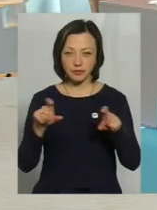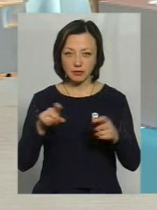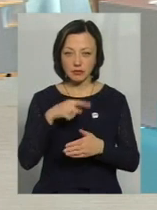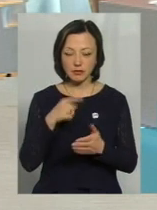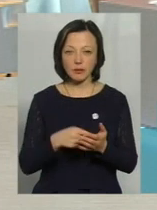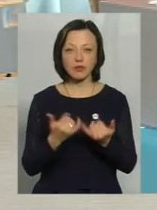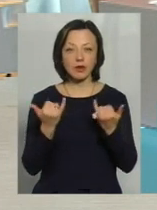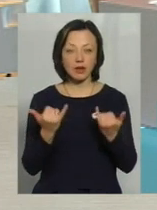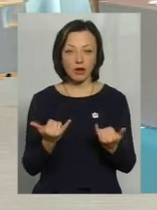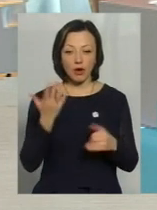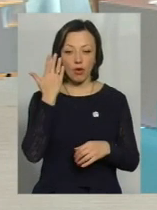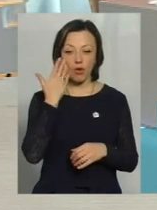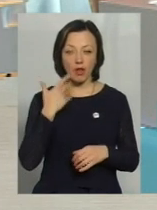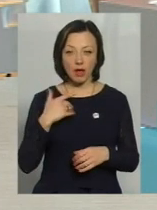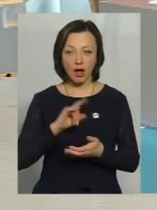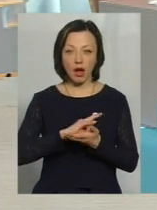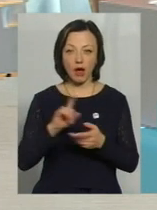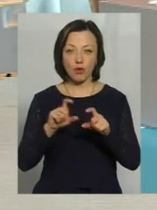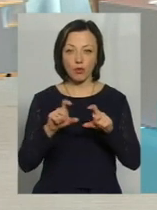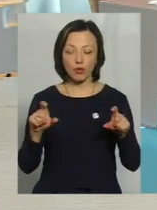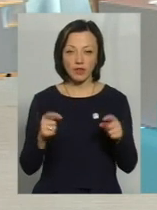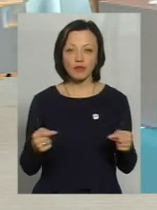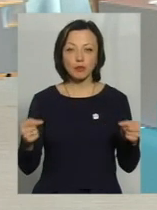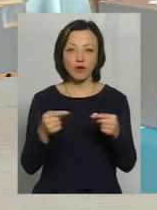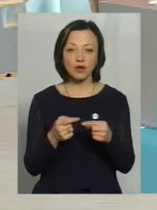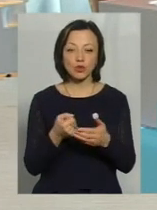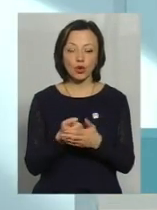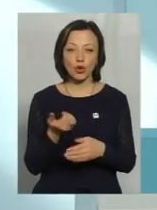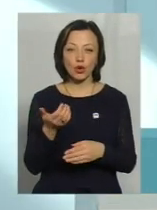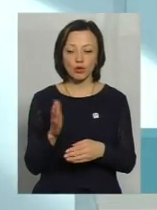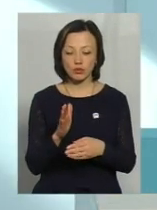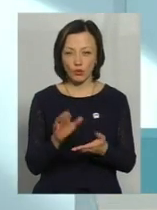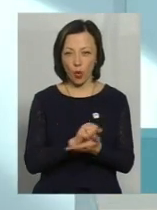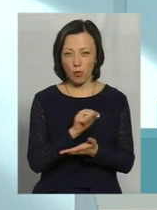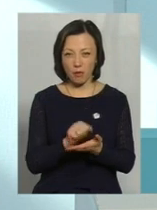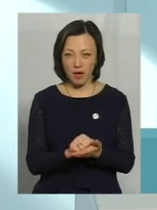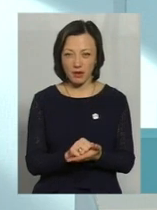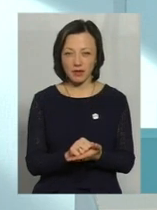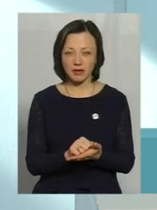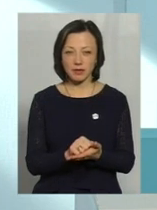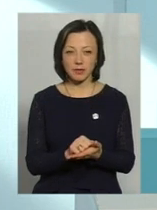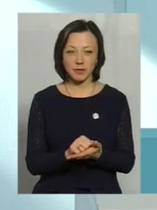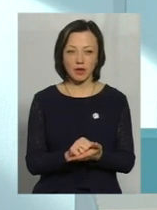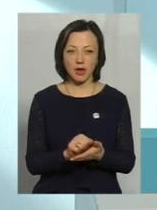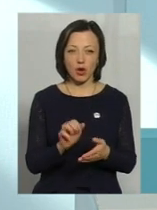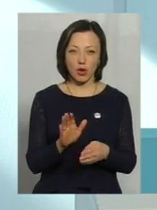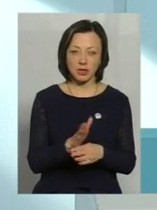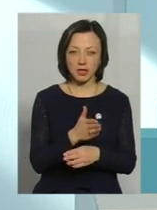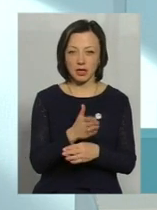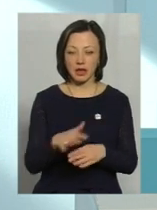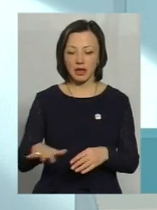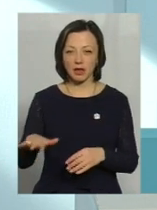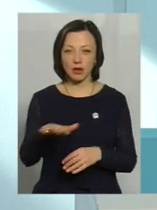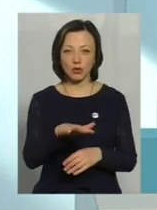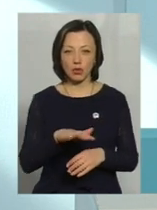з моменту, коли аеропорт відповідно до розпорядчих документів органів виконавчої влади розділиться, на